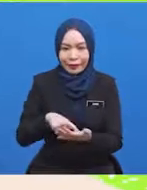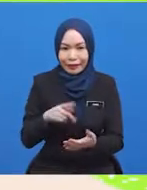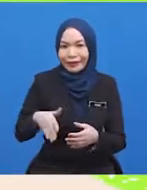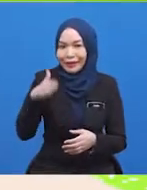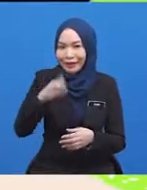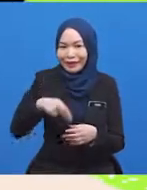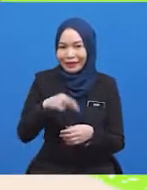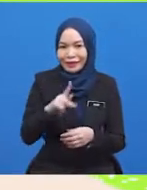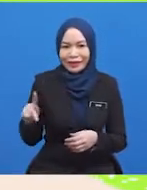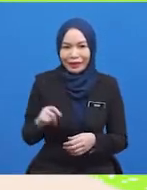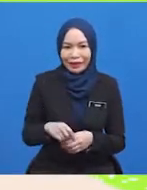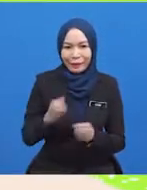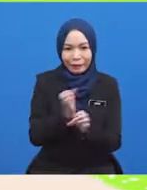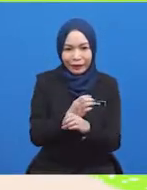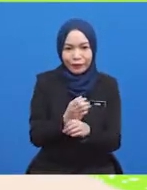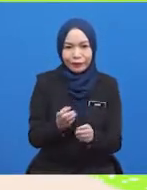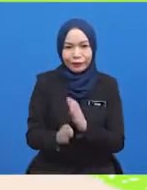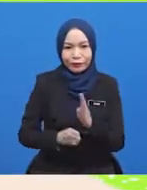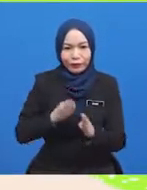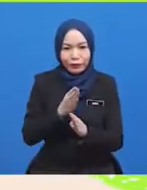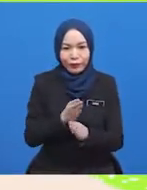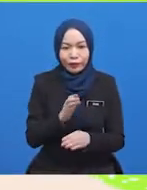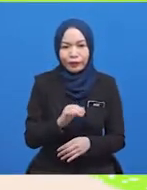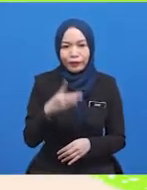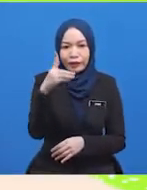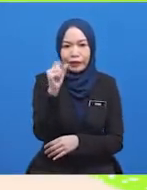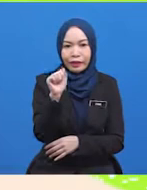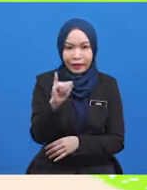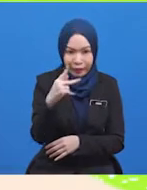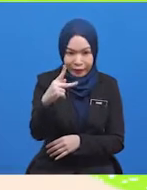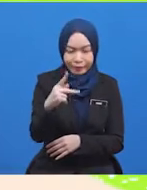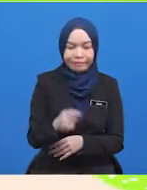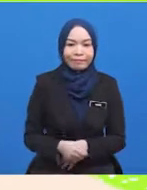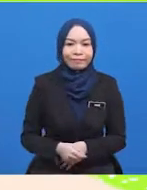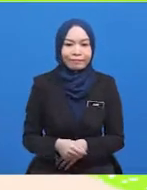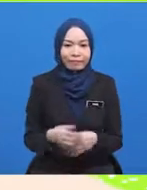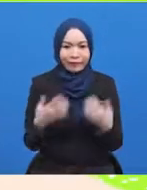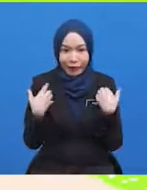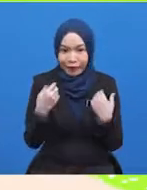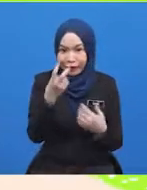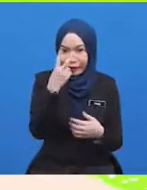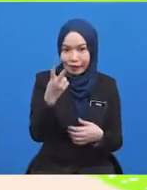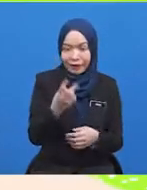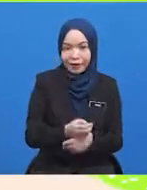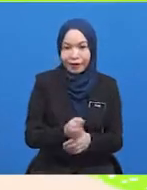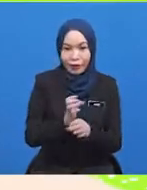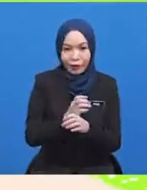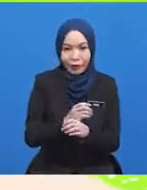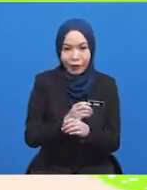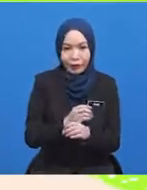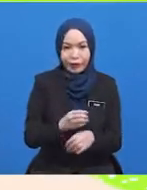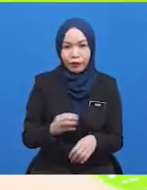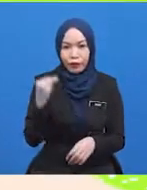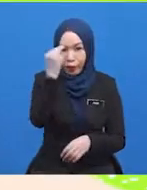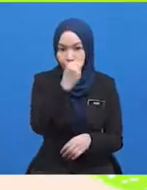menghasilkan bentuk muka bumi daik. Pernahkah murid-murid melihat bentuk muka bumi yang telah